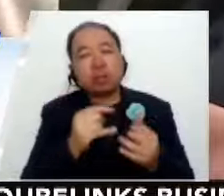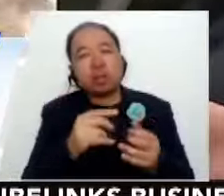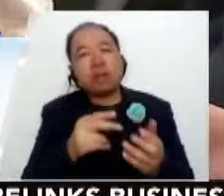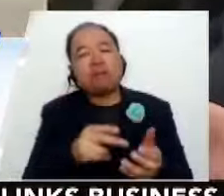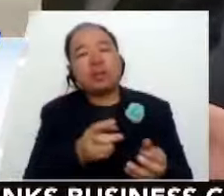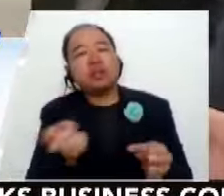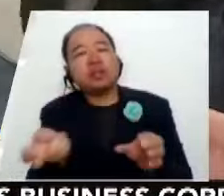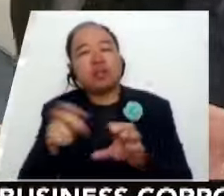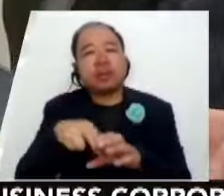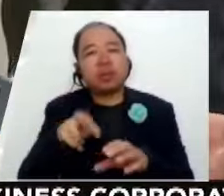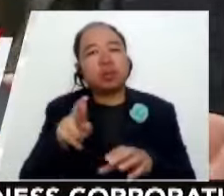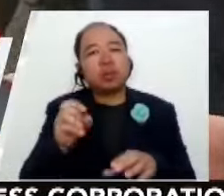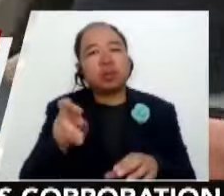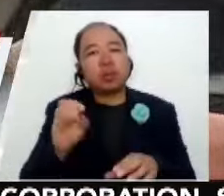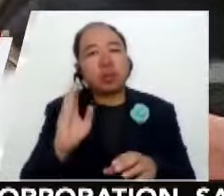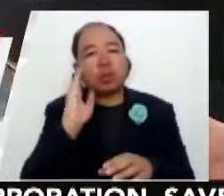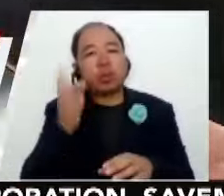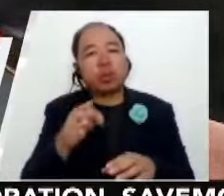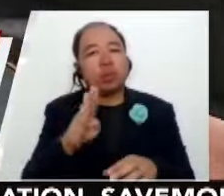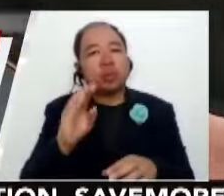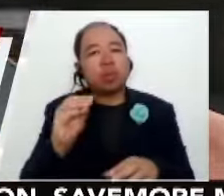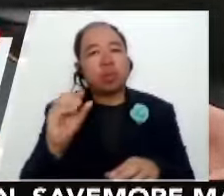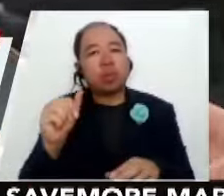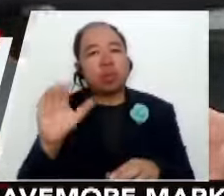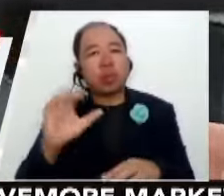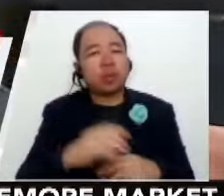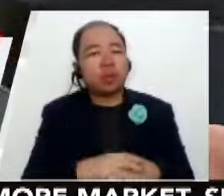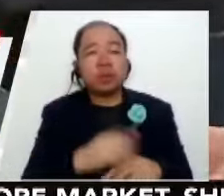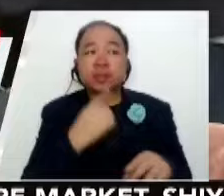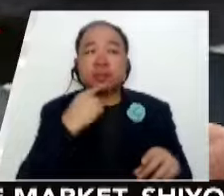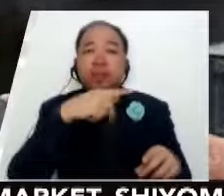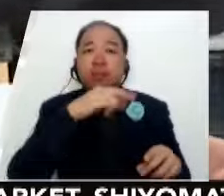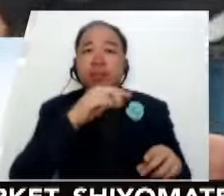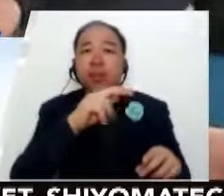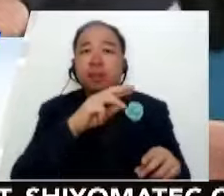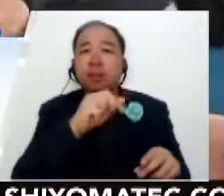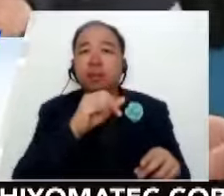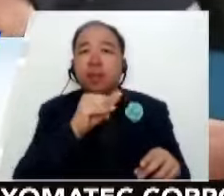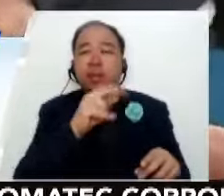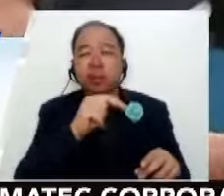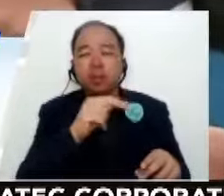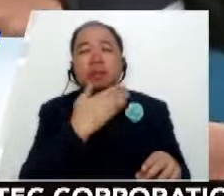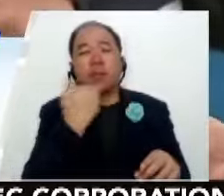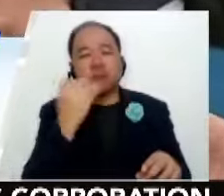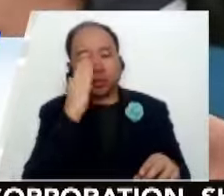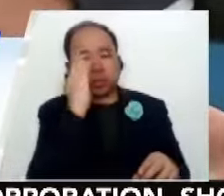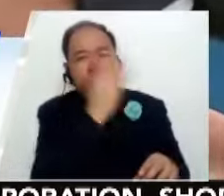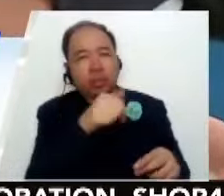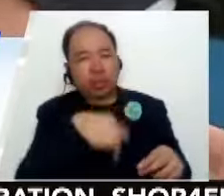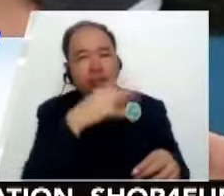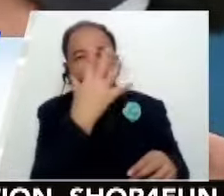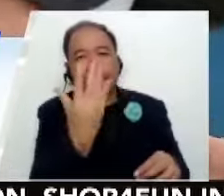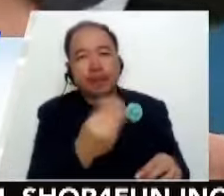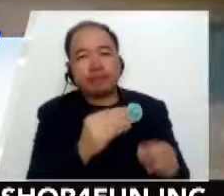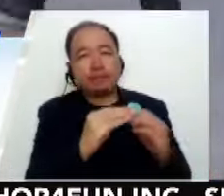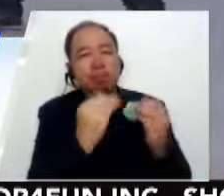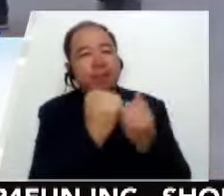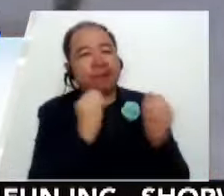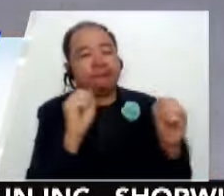Sabi ng mga taga Pinamalayan Port is magdiretso na kami dito sa Batangas kasi mas safe kapag roro ang